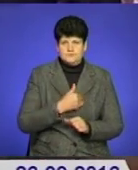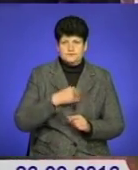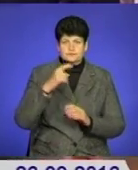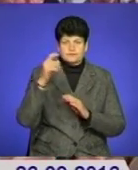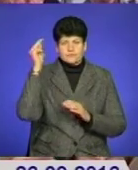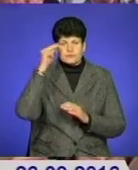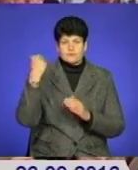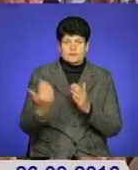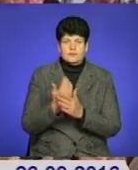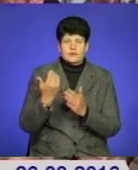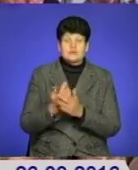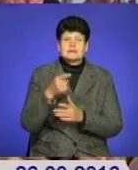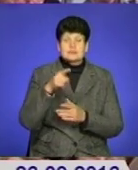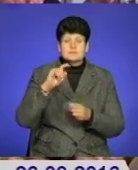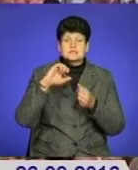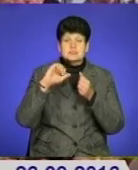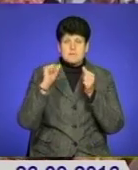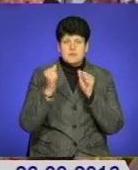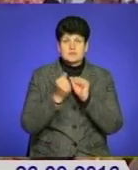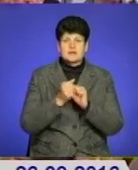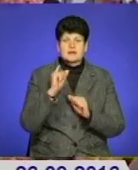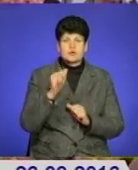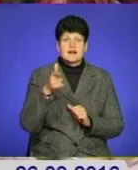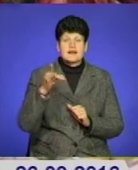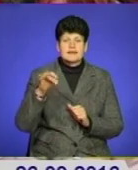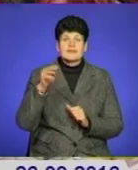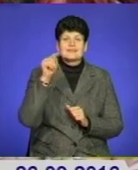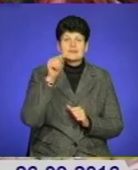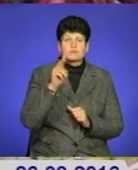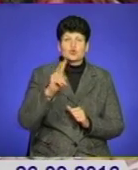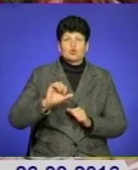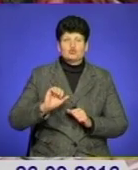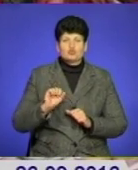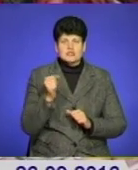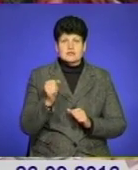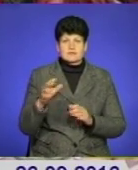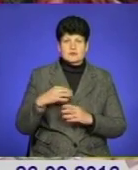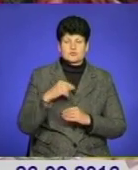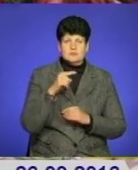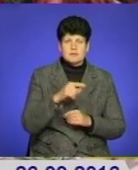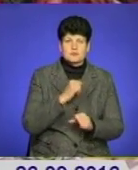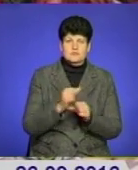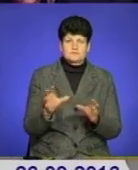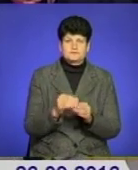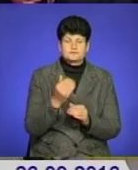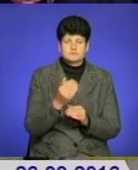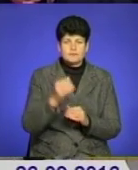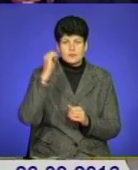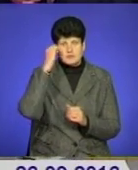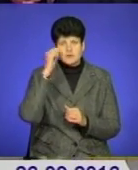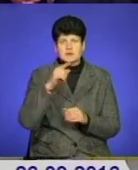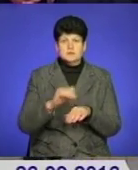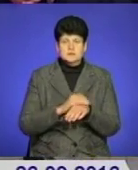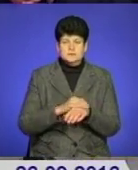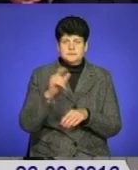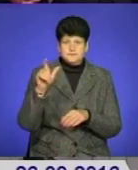нового. Таким закарбувався у пам'яті Ігор Герета тим, хто дружив і працював з ним. Учні пам'ятають Герету як доброго наставника і